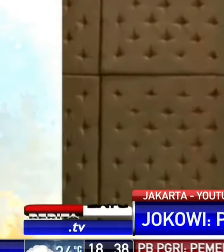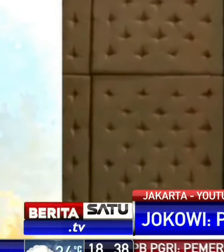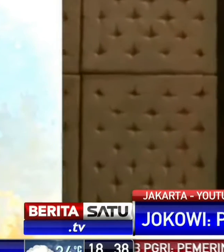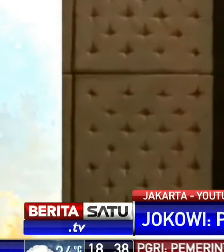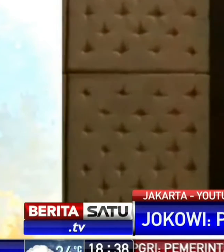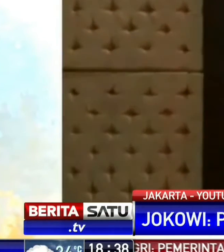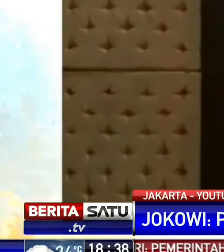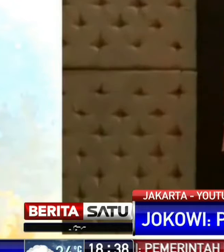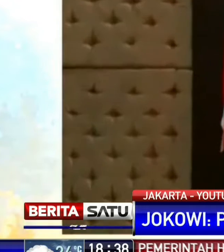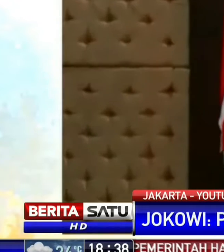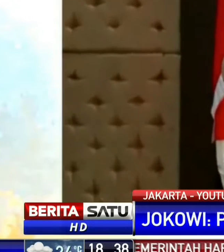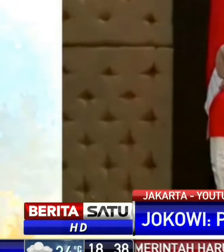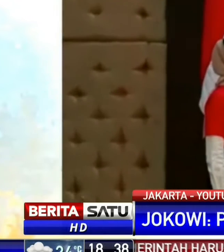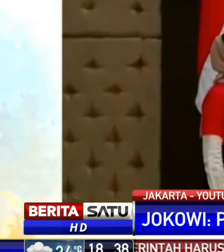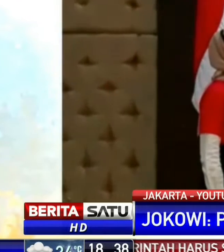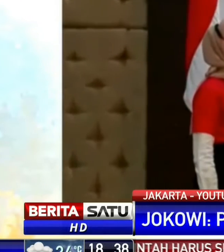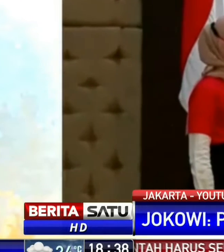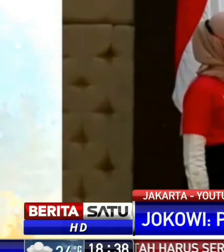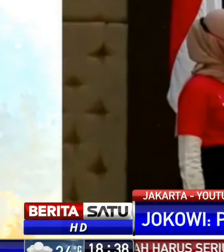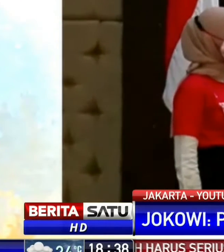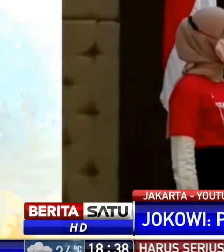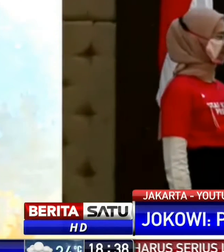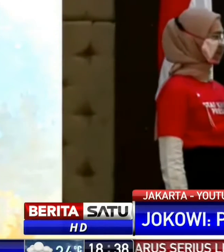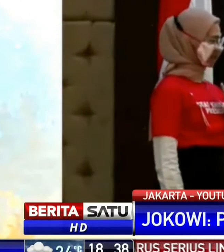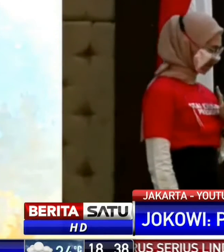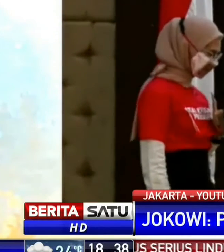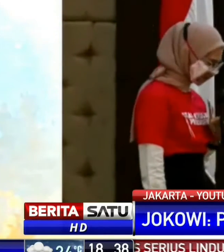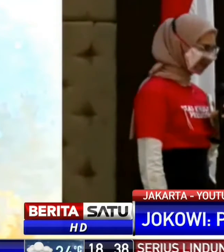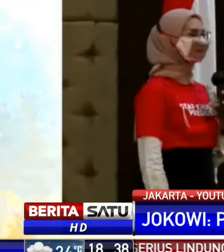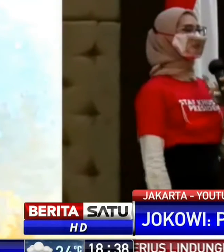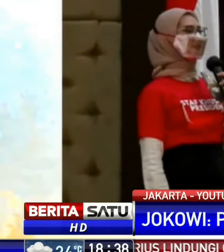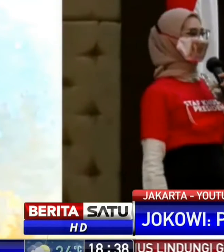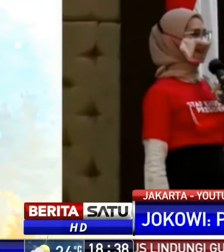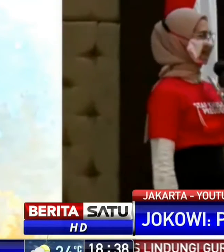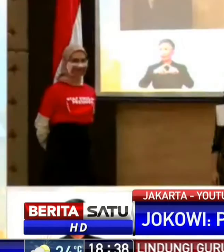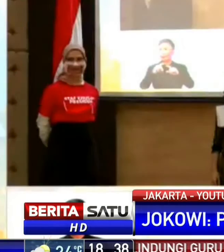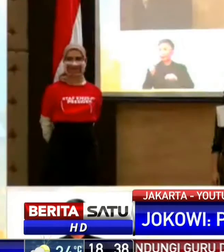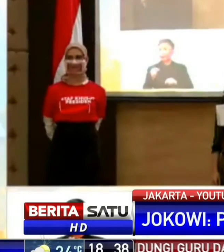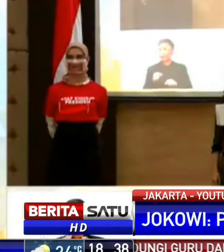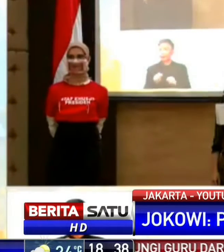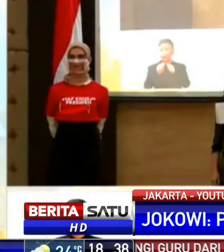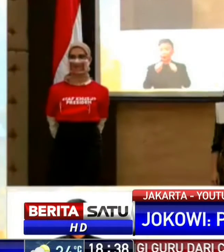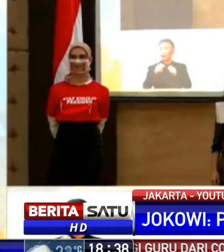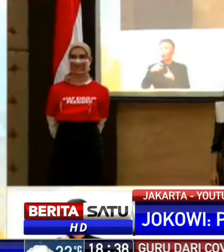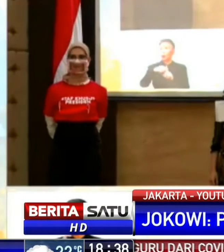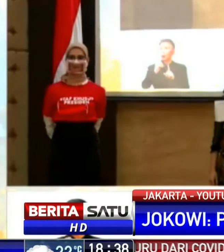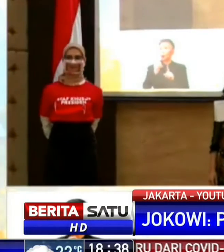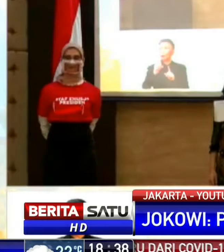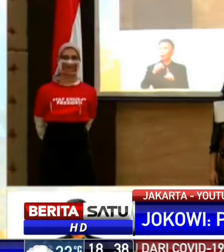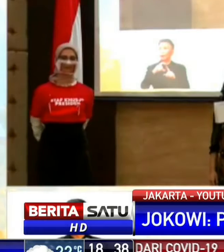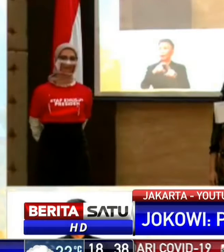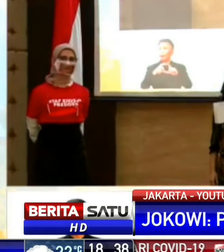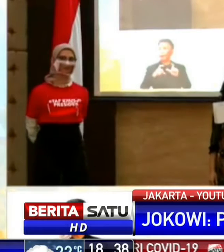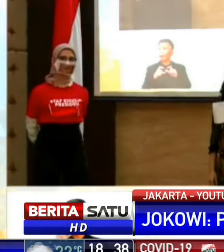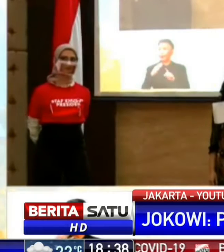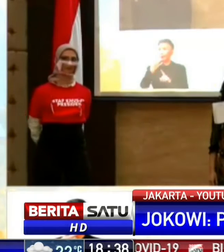disabilitas. Presiden mengatakan sepanjang 2020, ia telah menaikkan 4 peraturan pemerintah terkait akomodasi